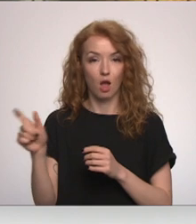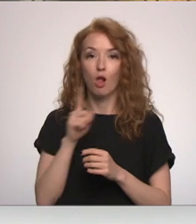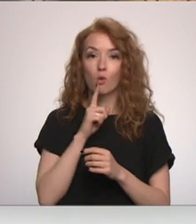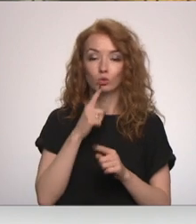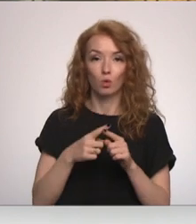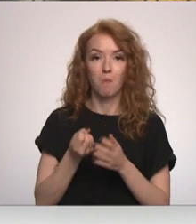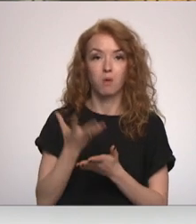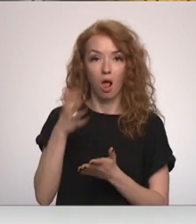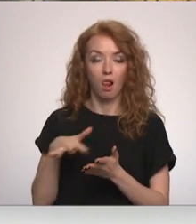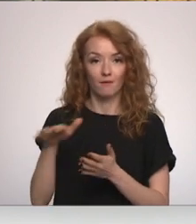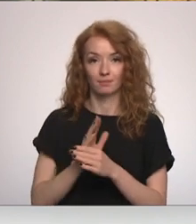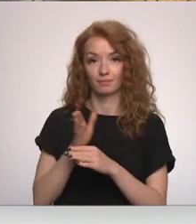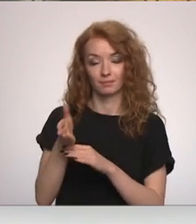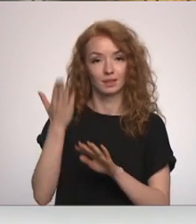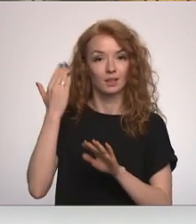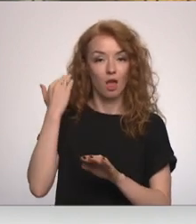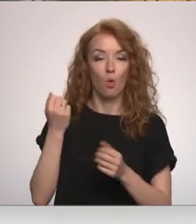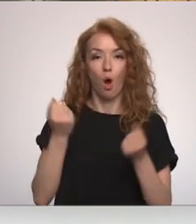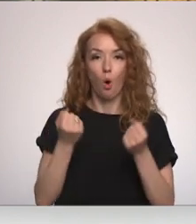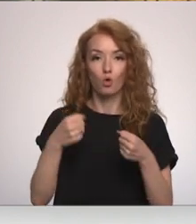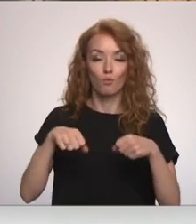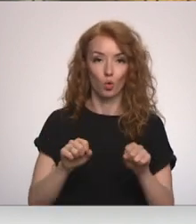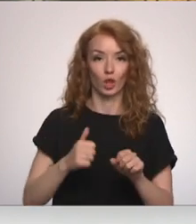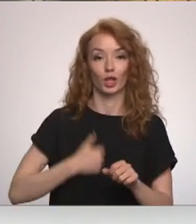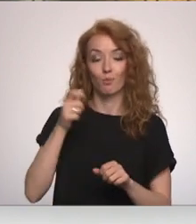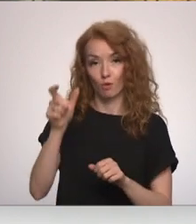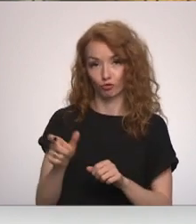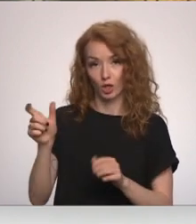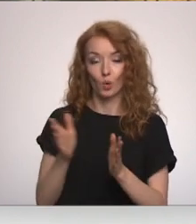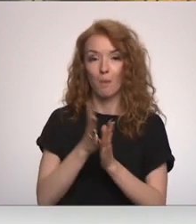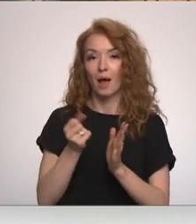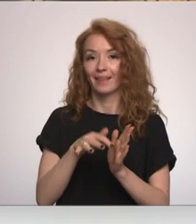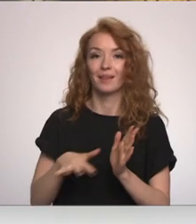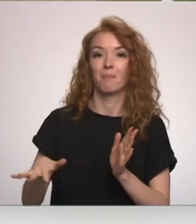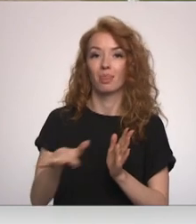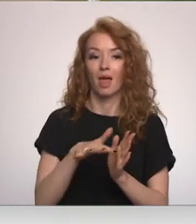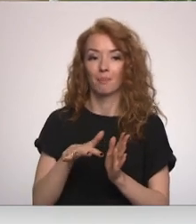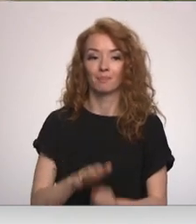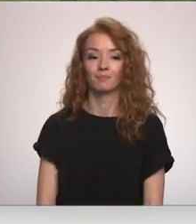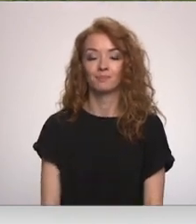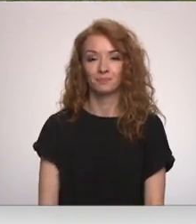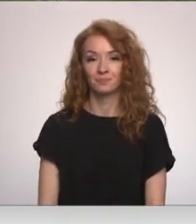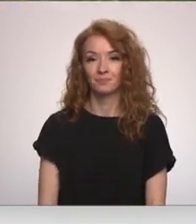Balu pusē nu pat viesojās senu auto un motociklu īpašnieki kopā ar savām ģimenēm.